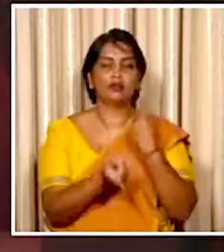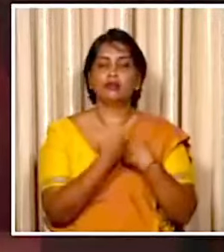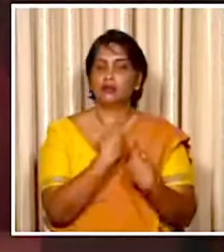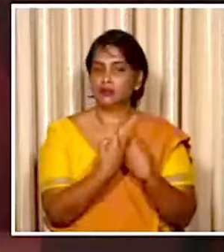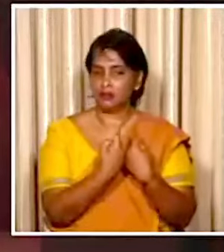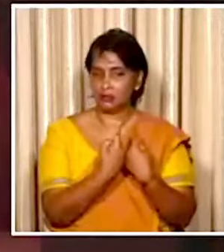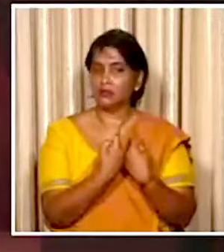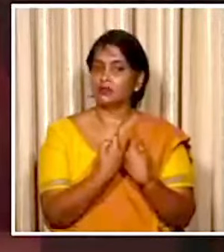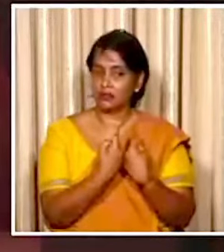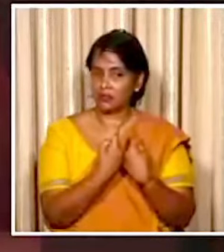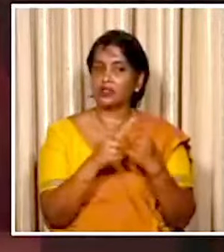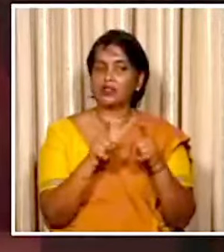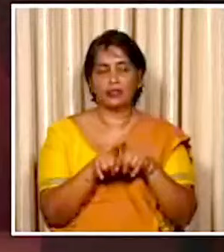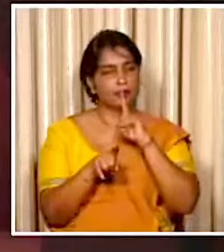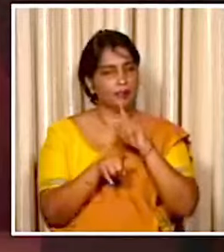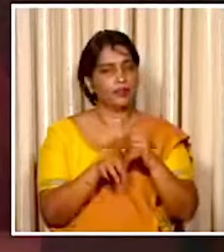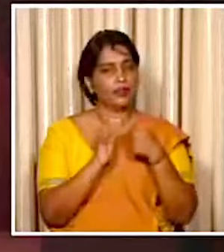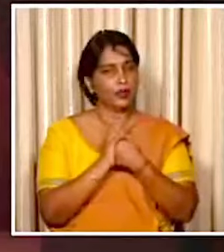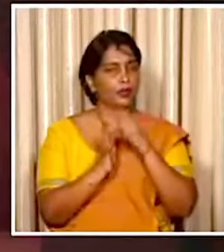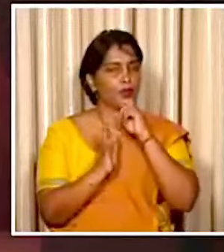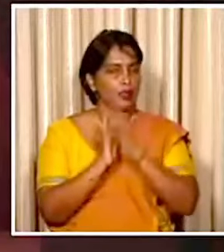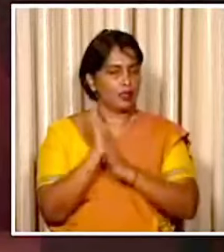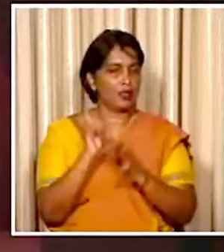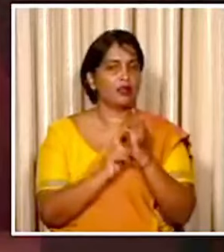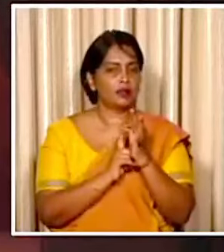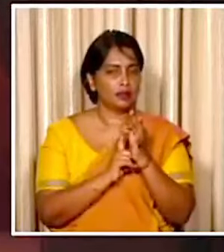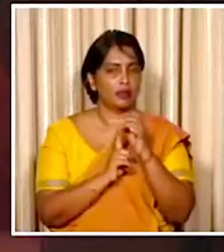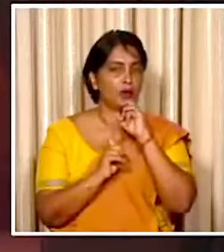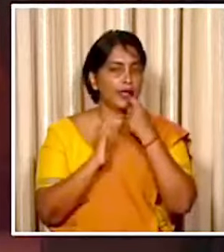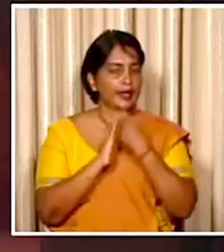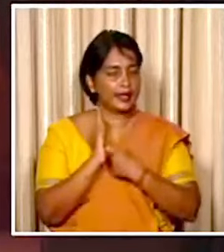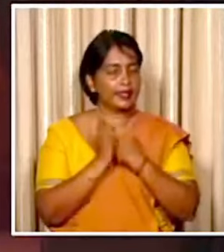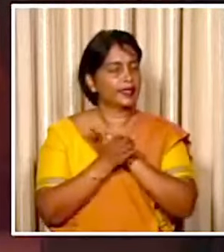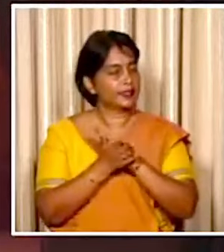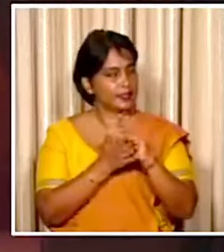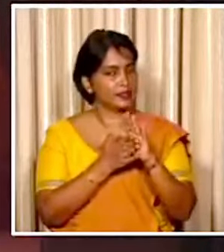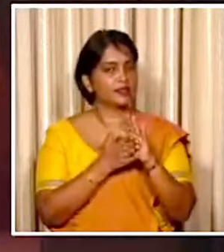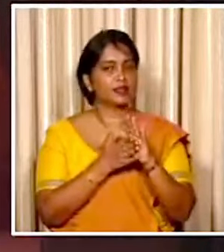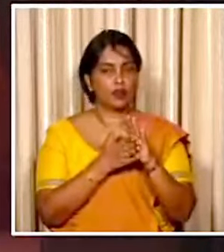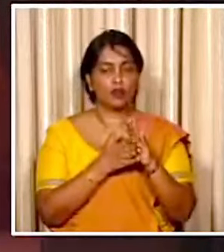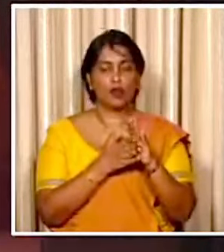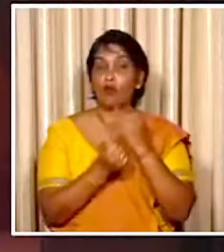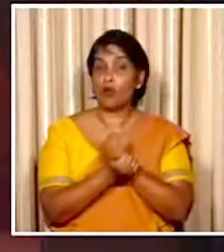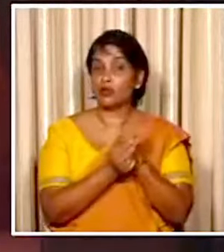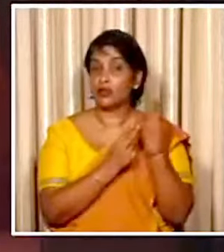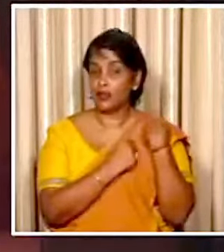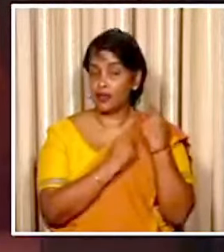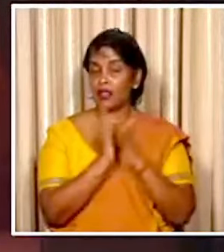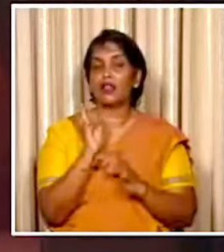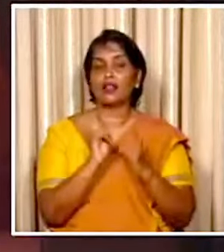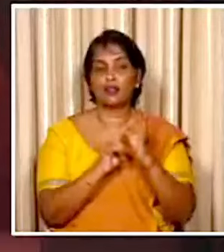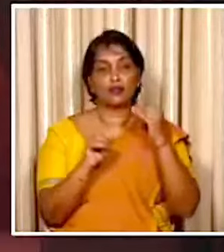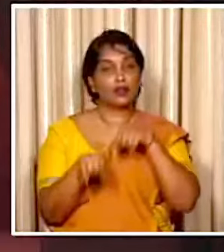පරීක්ෂණයක් ඒ වගේ මම ඉල්ලීමක් කරනවා ගරු අධිකරණ ඇමතුමාටත් නීති හා සාමය පොලිස් ශාස්ත්‍රයේ බාර ඇමතුමාට